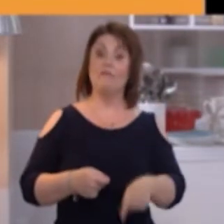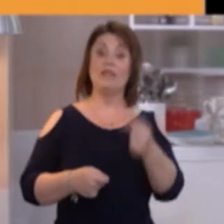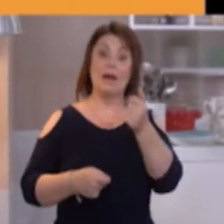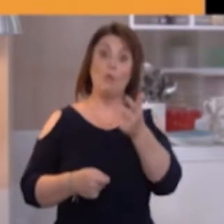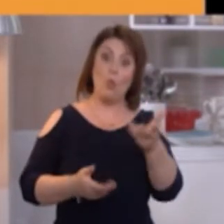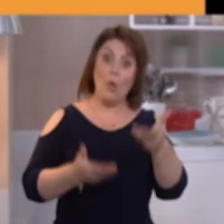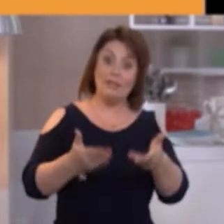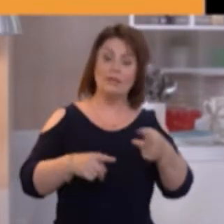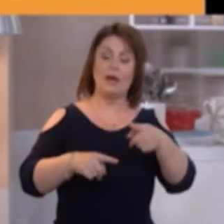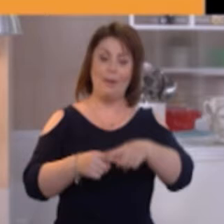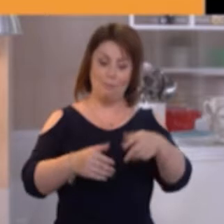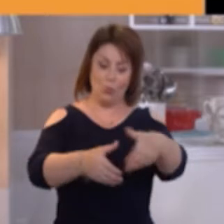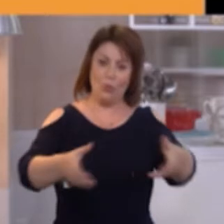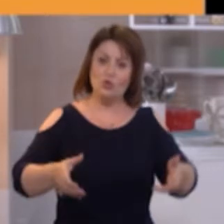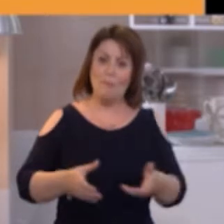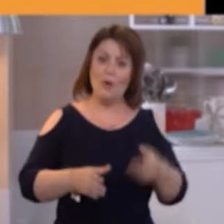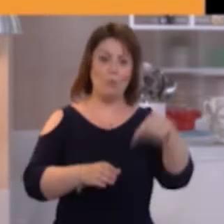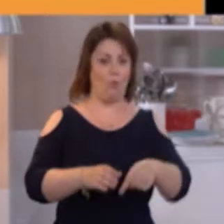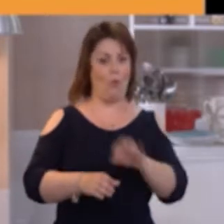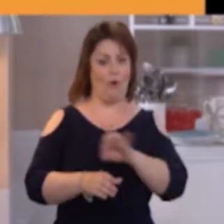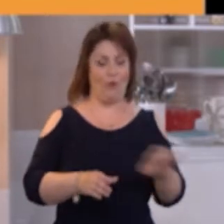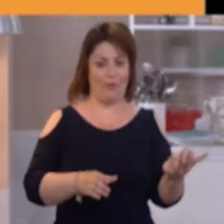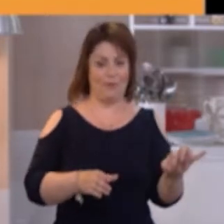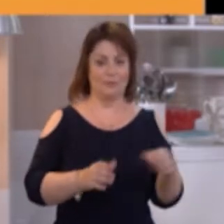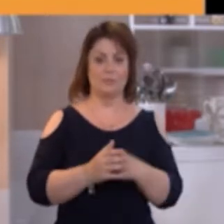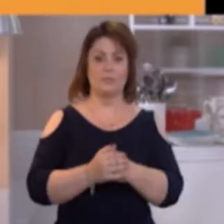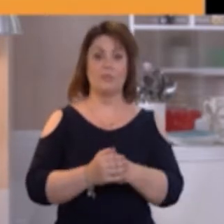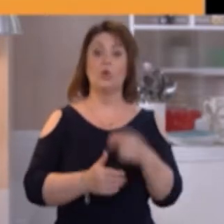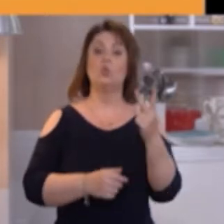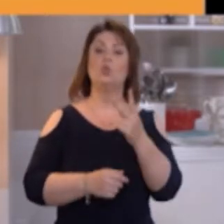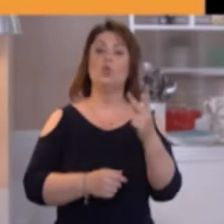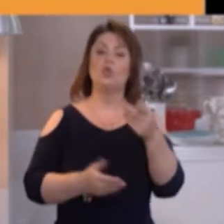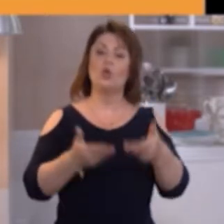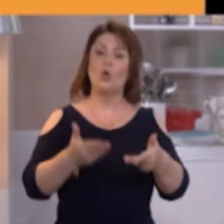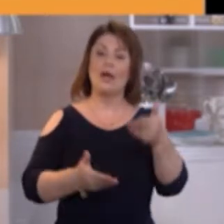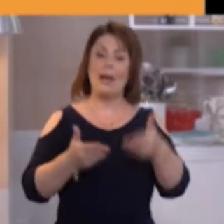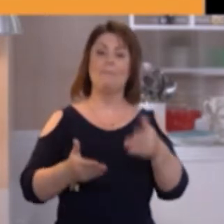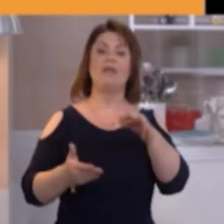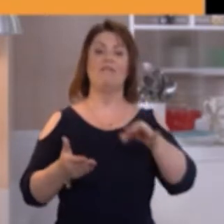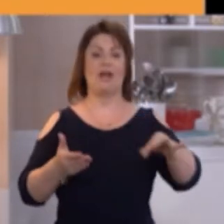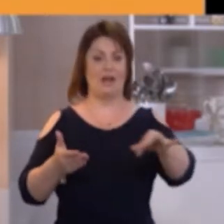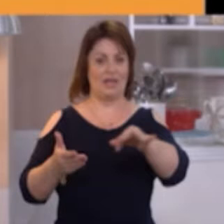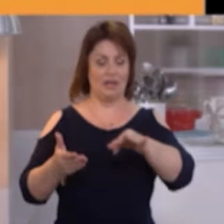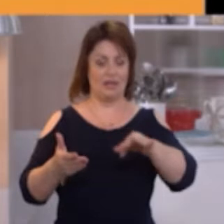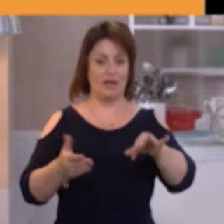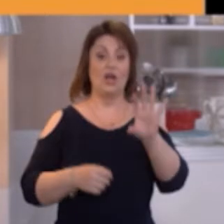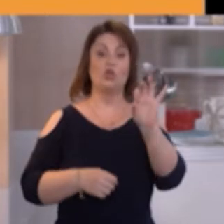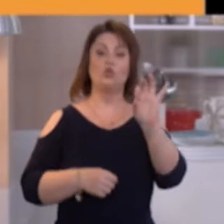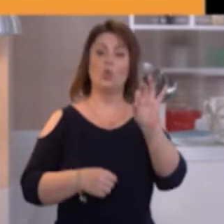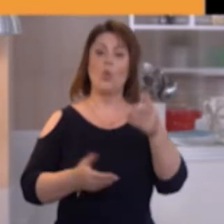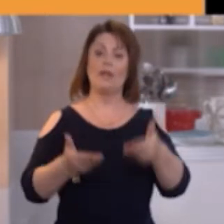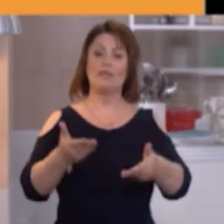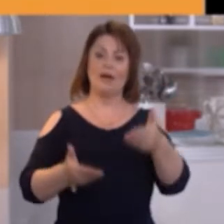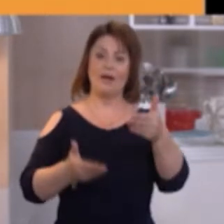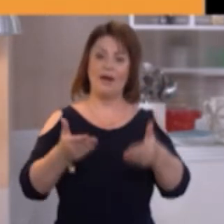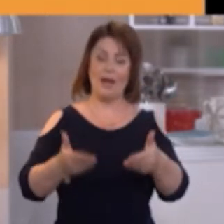ingredienti per questo ciambellone senza buco. Quindi 200 g di farina, 50 g